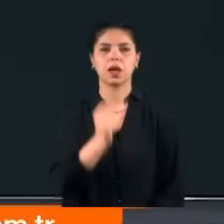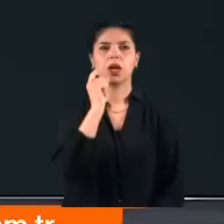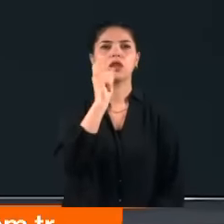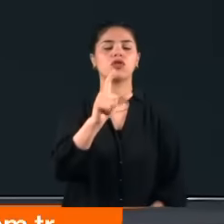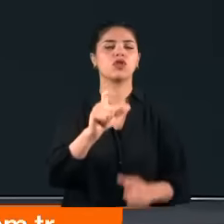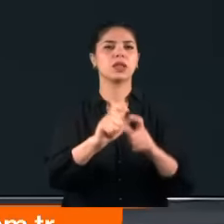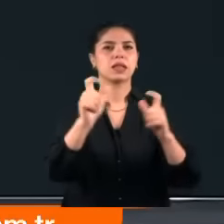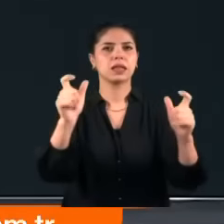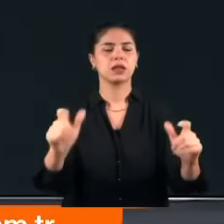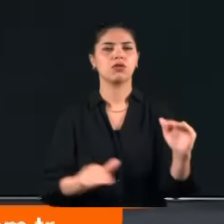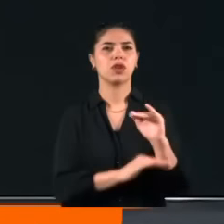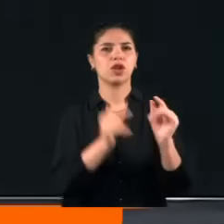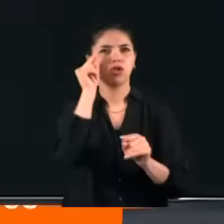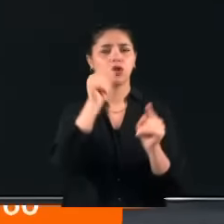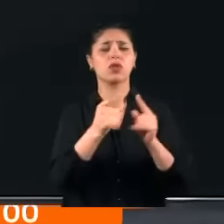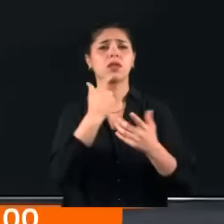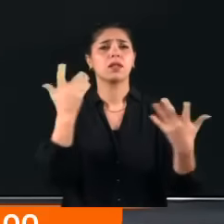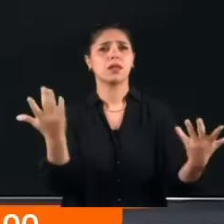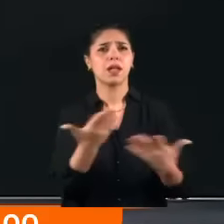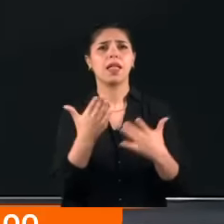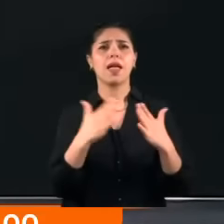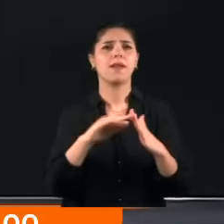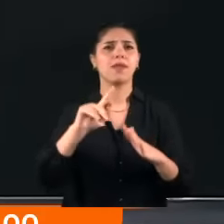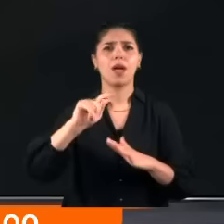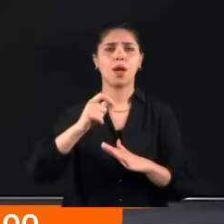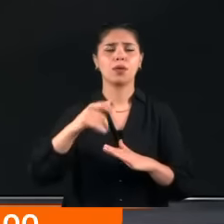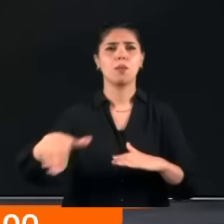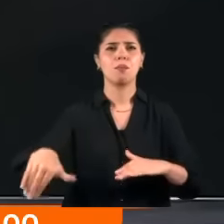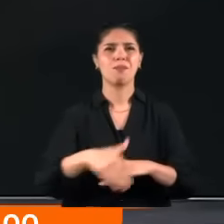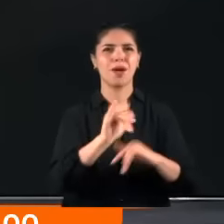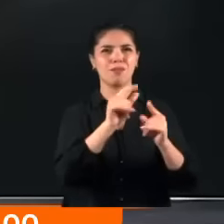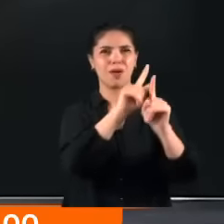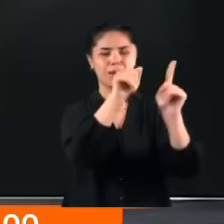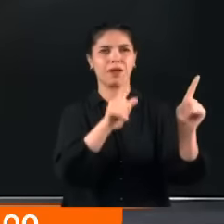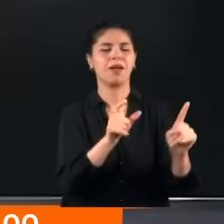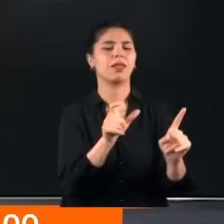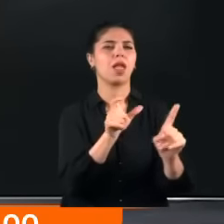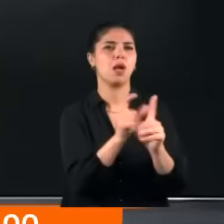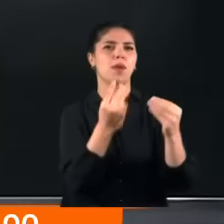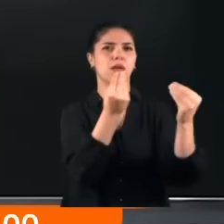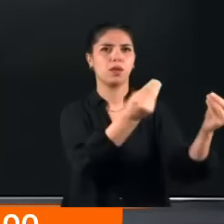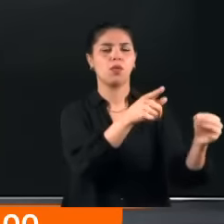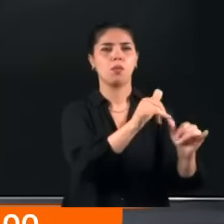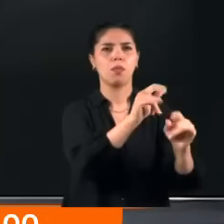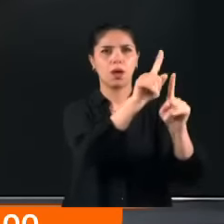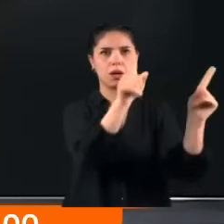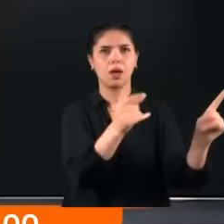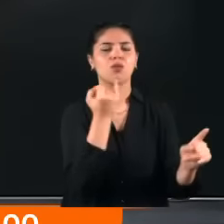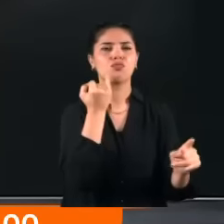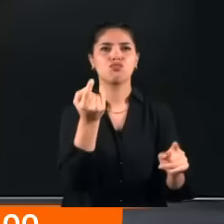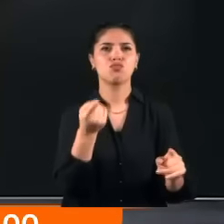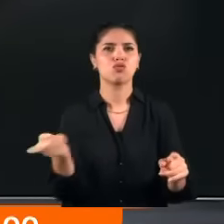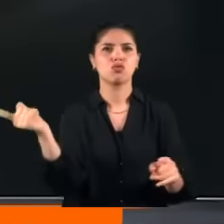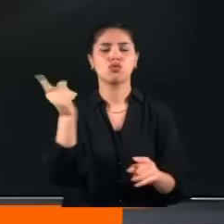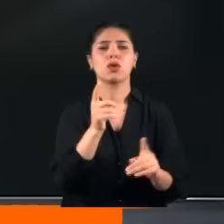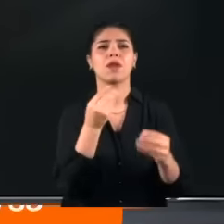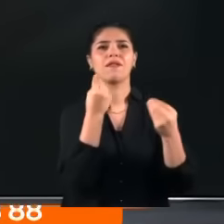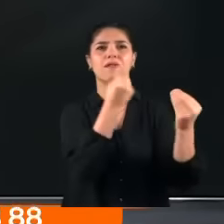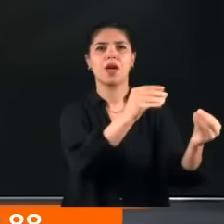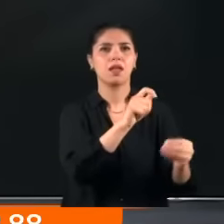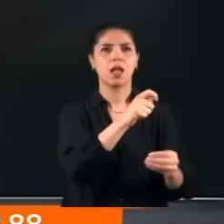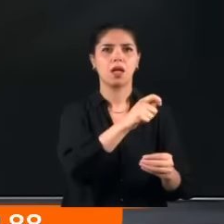Ankara Sincan'da yaşayanlar yıllardır evinin anahtarını mahalle bakkalına emanet ediyordu. O bakkal müşterilerin kendisine teslim